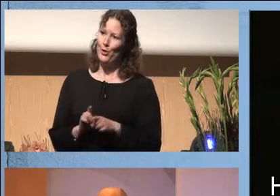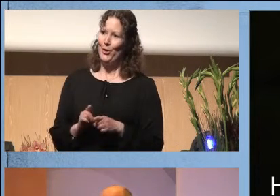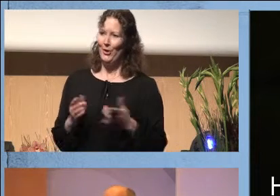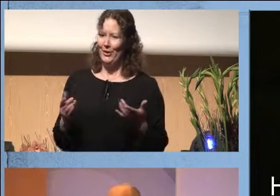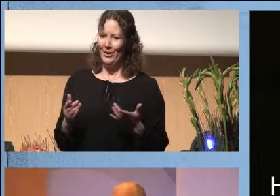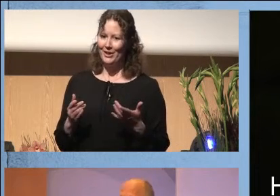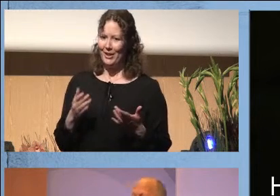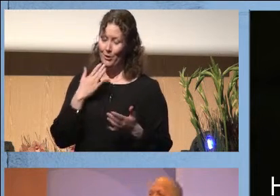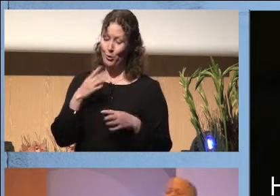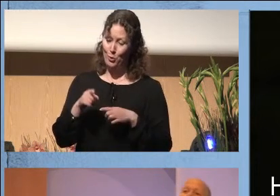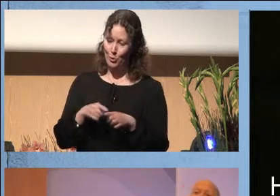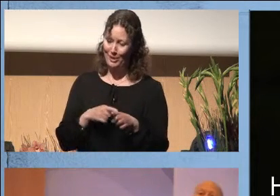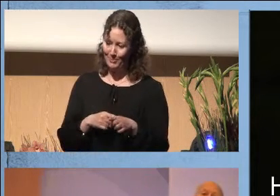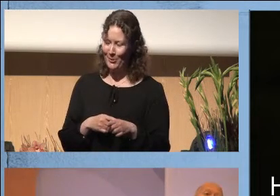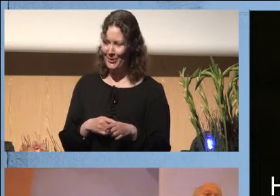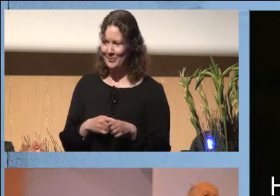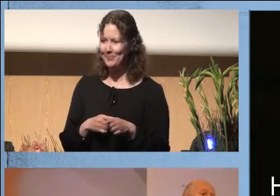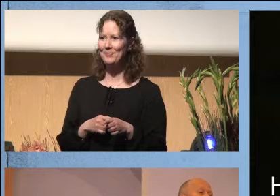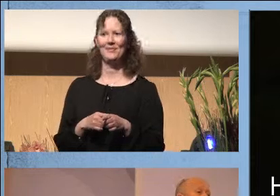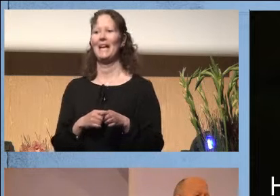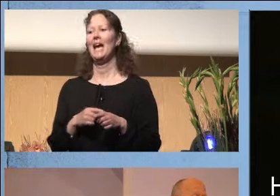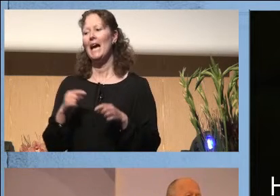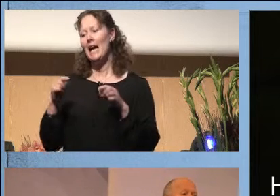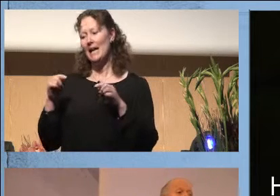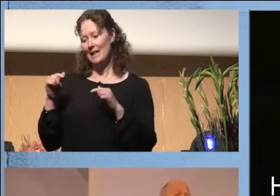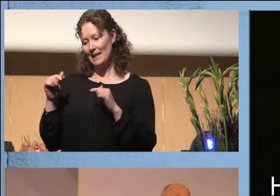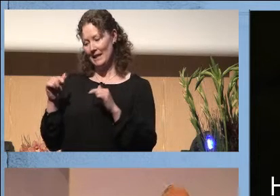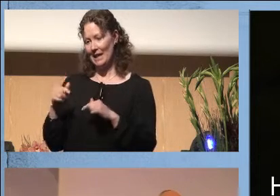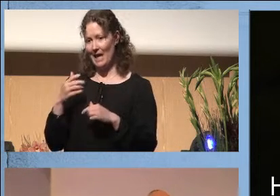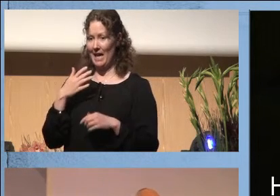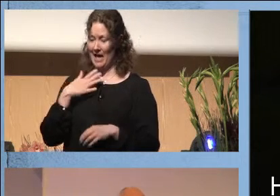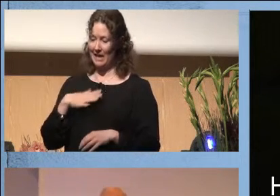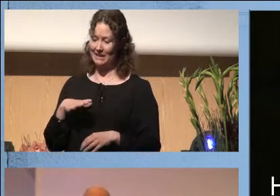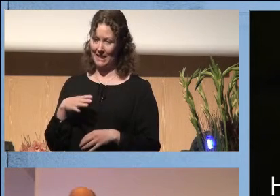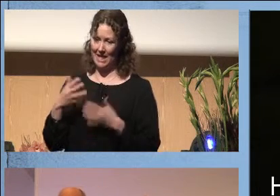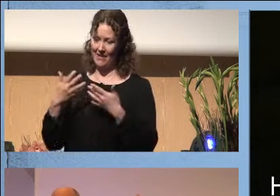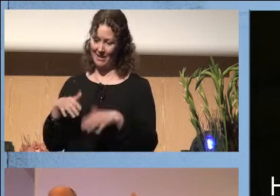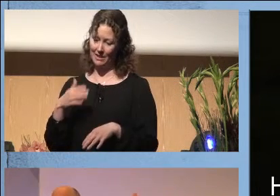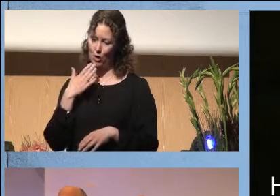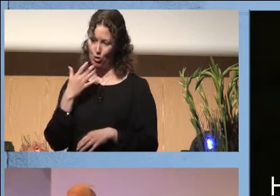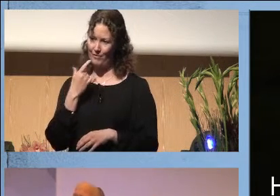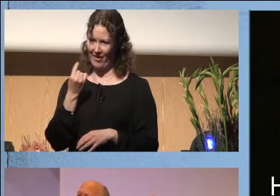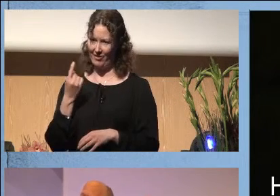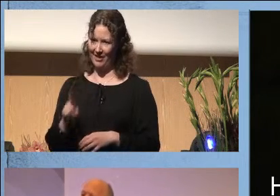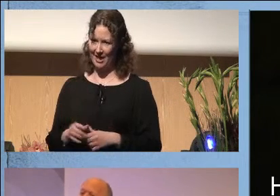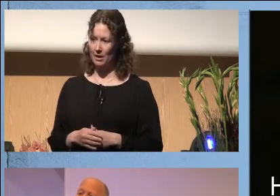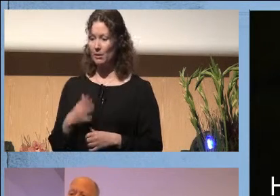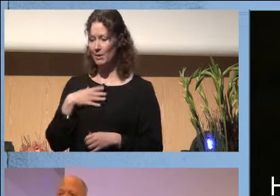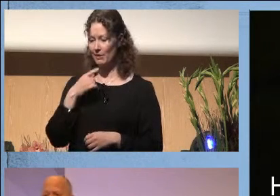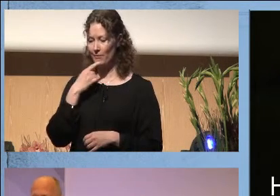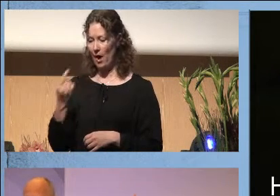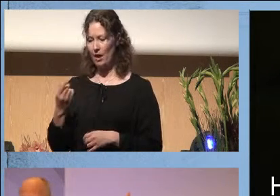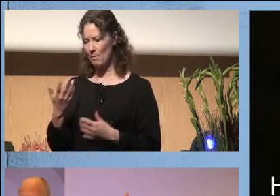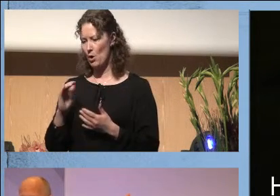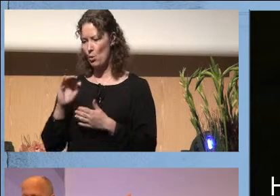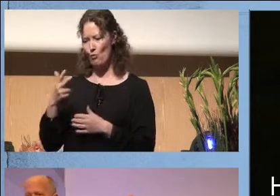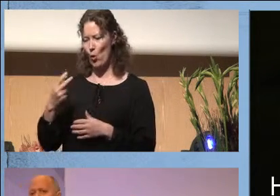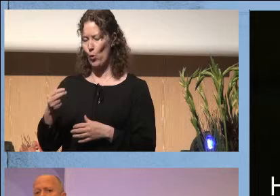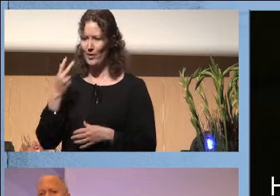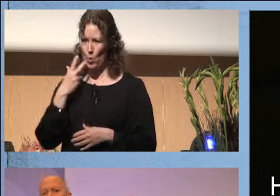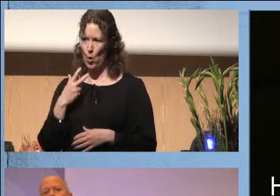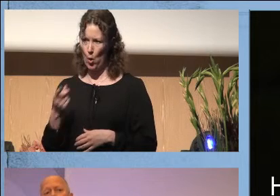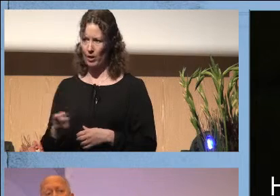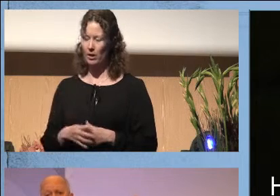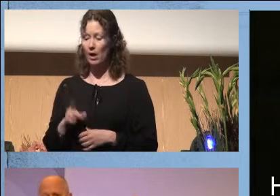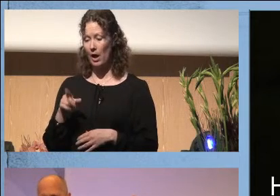Så det er et godt utgangspunkt. Dette er helsevesenet veldig godt vant til. Og faren min er mange 80 år.